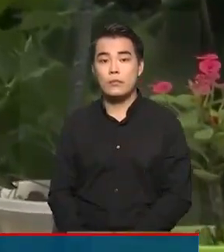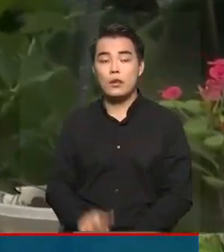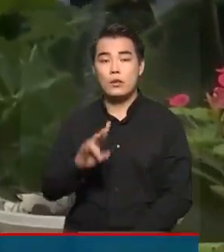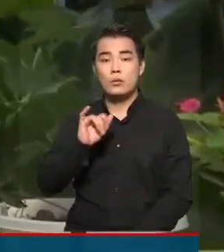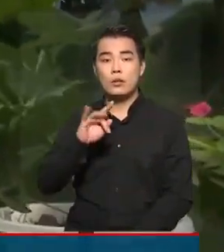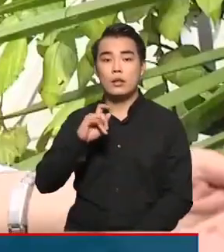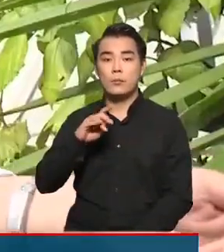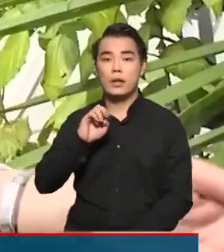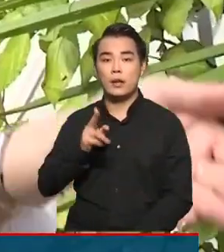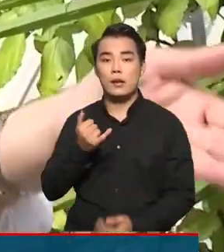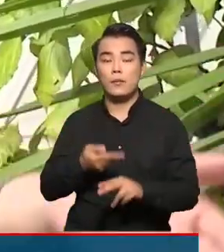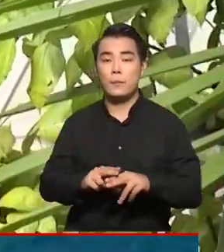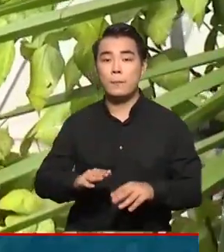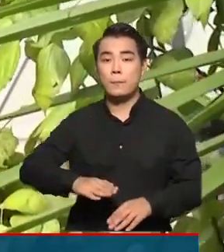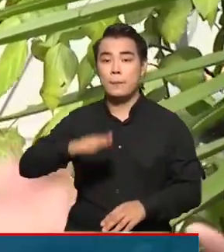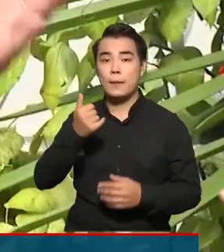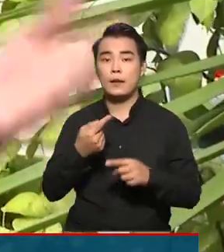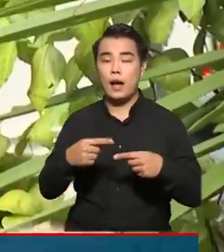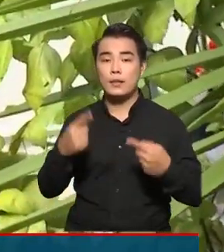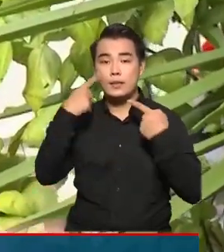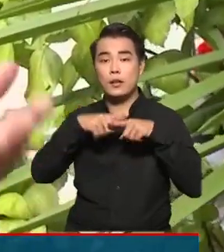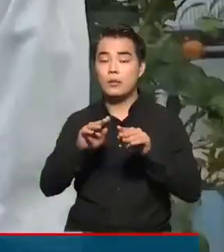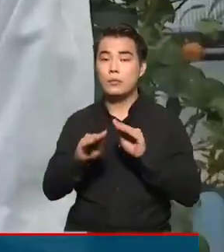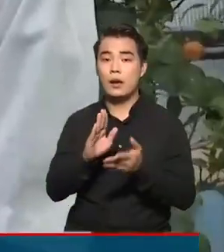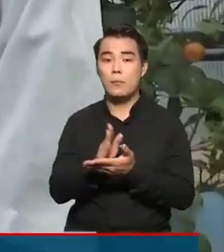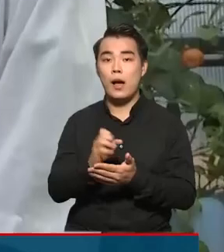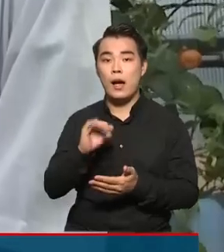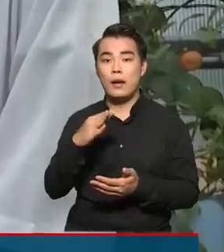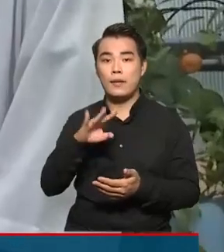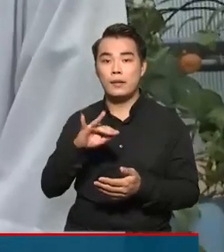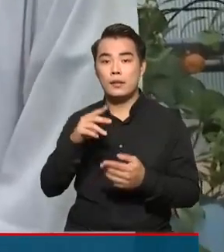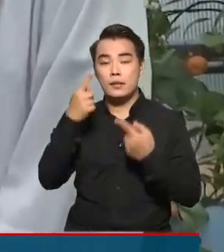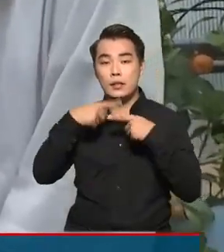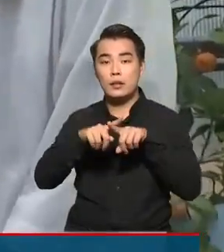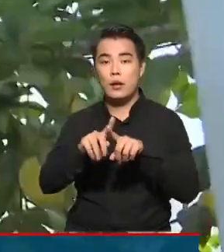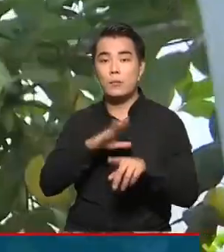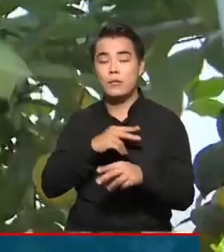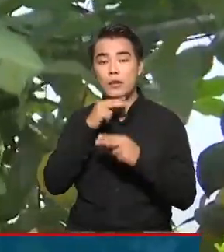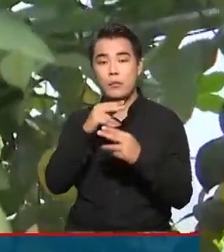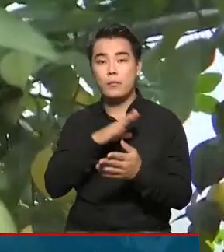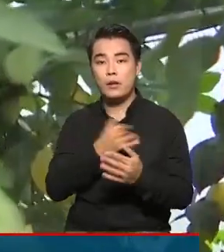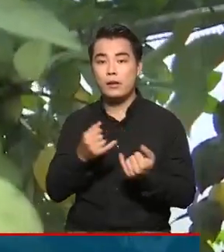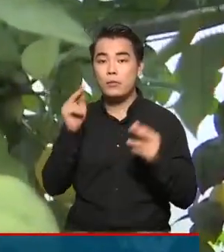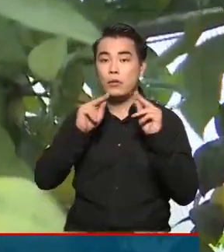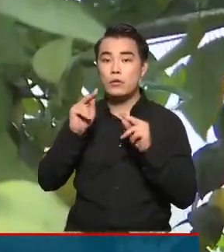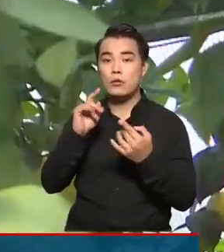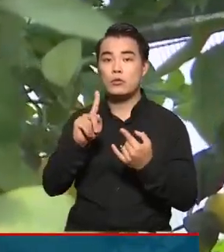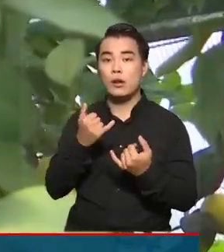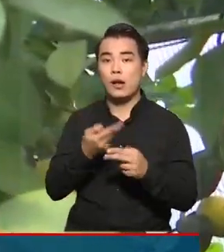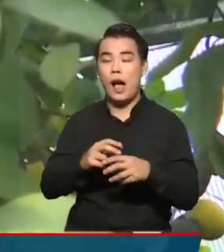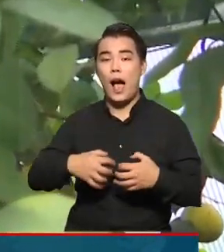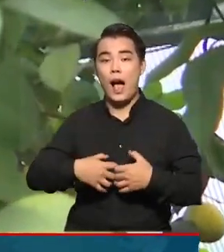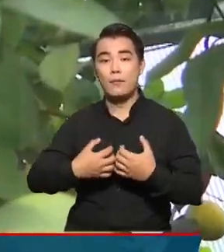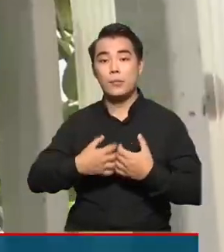Нұрлыбек Қошқаров кішкентайынан түрлі ойыншықтар құрастырады. Бертін келе IT технологияға ден қойыпты. Ізденімпаз оқушы жылыжайдағы